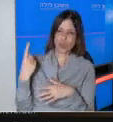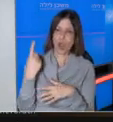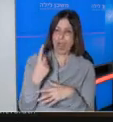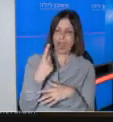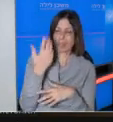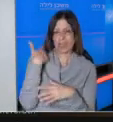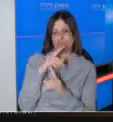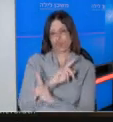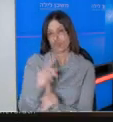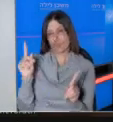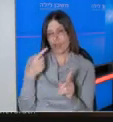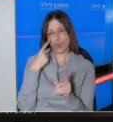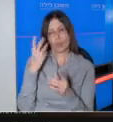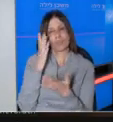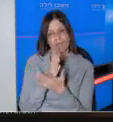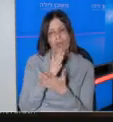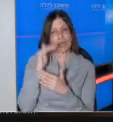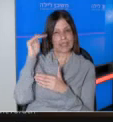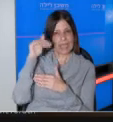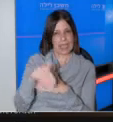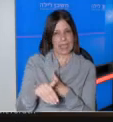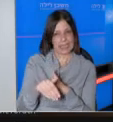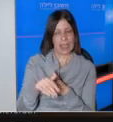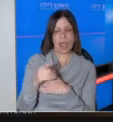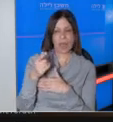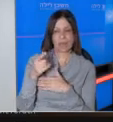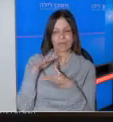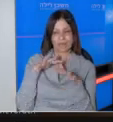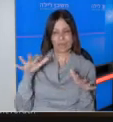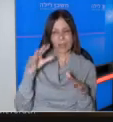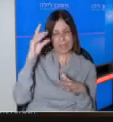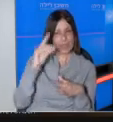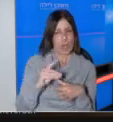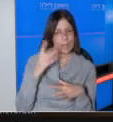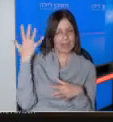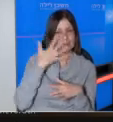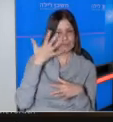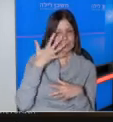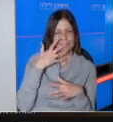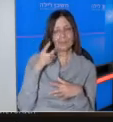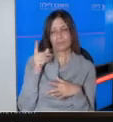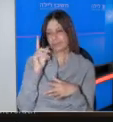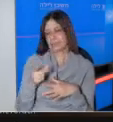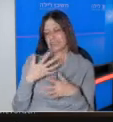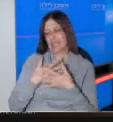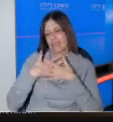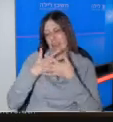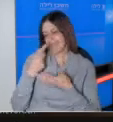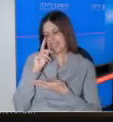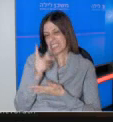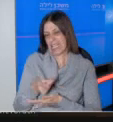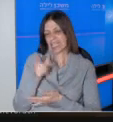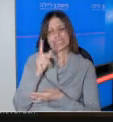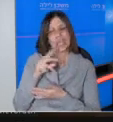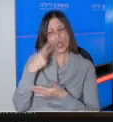שונה. אנחנו רואים כבר ירידה בגל בדרום אפריקה, ומהבחינה הזאת באמת לא צריך להיבעל, צריך